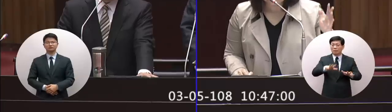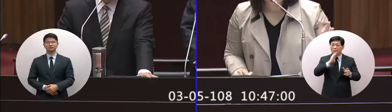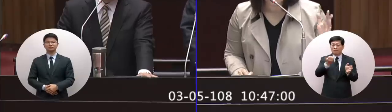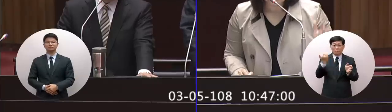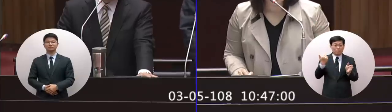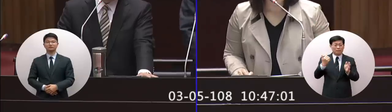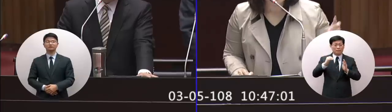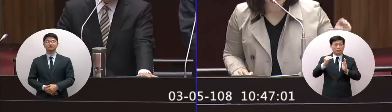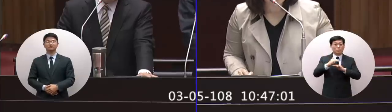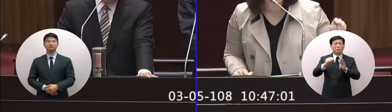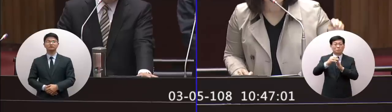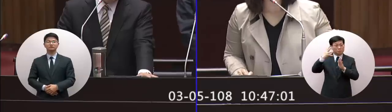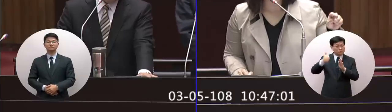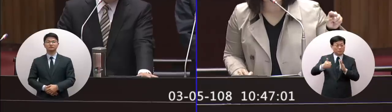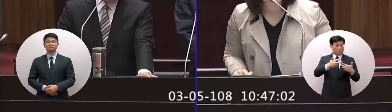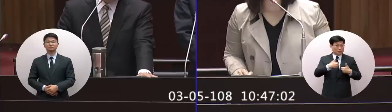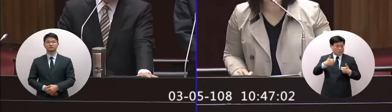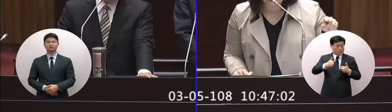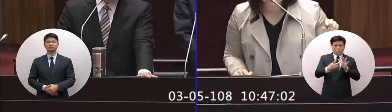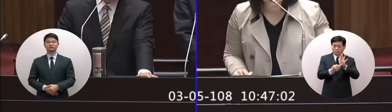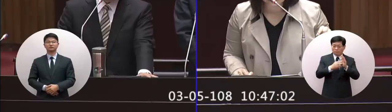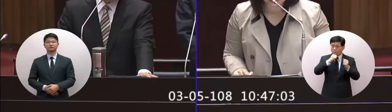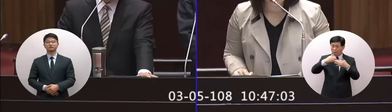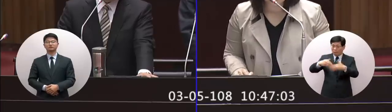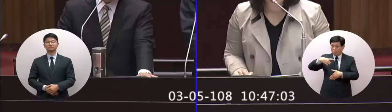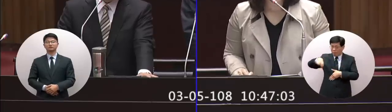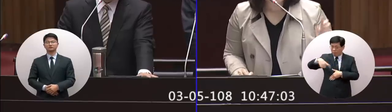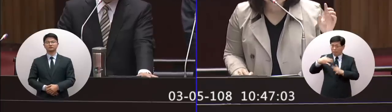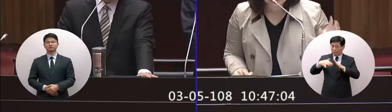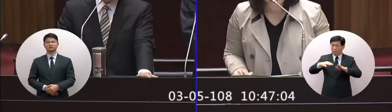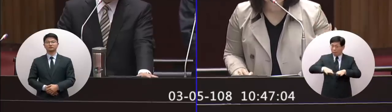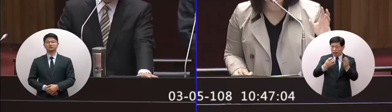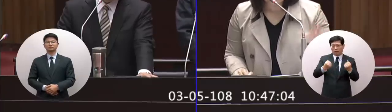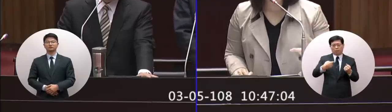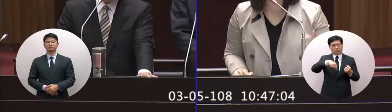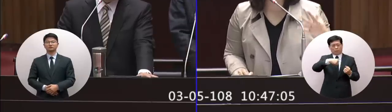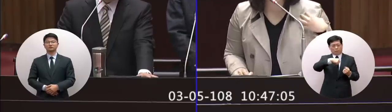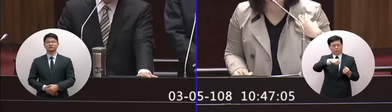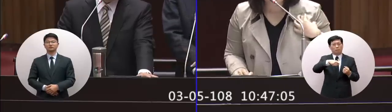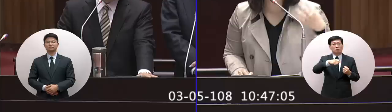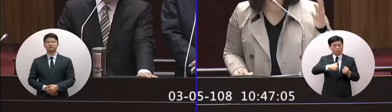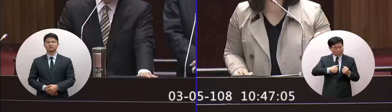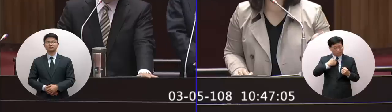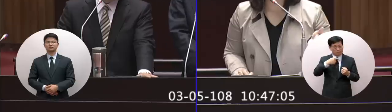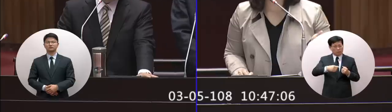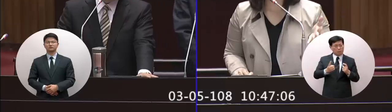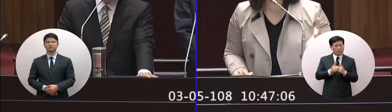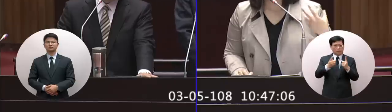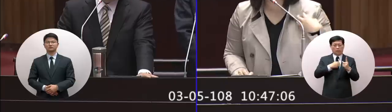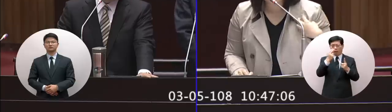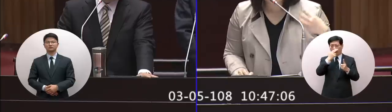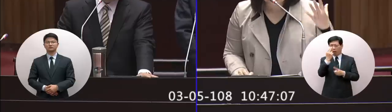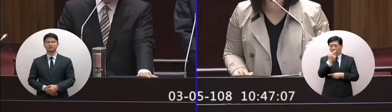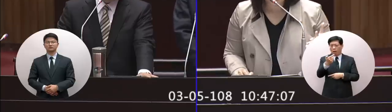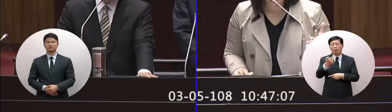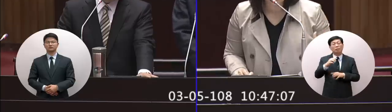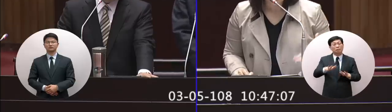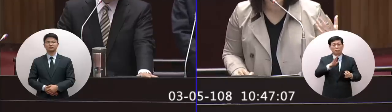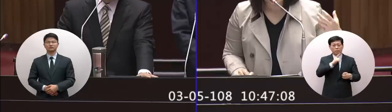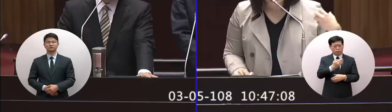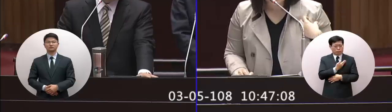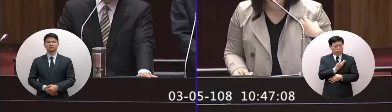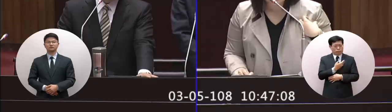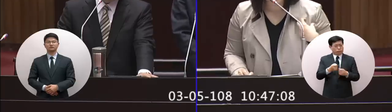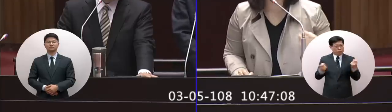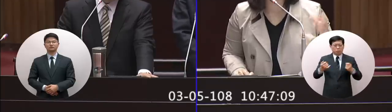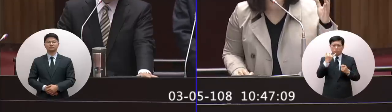国安局长蔡德胜也说，两岸开战的战场一定是在台湾，所以战争的残酷是我们要去面对的。不是说我们今天撑越久，